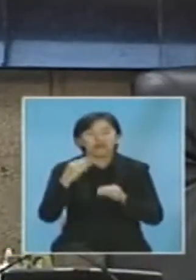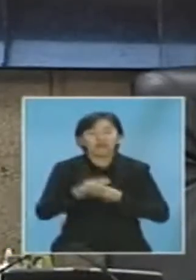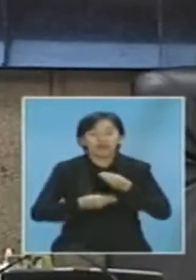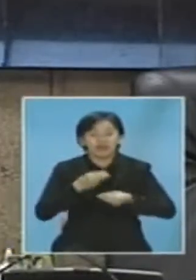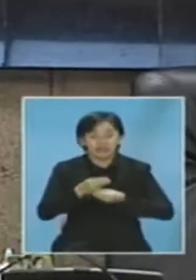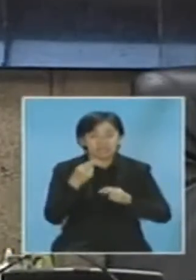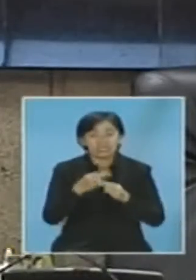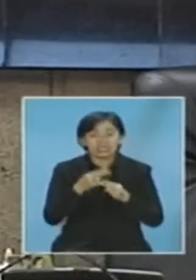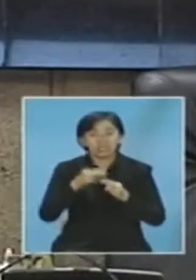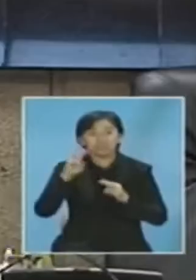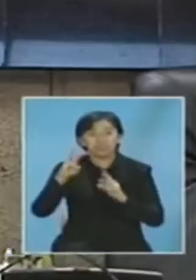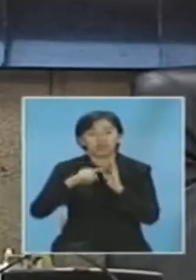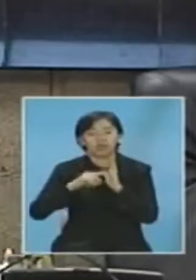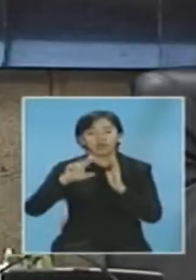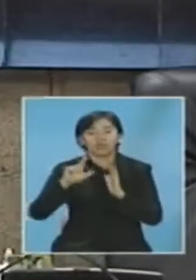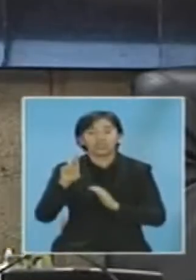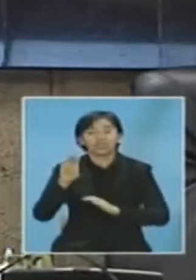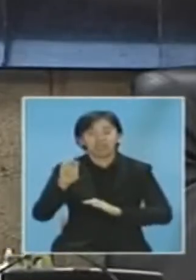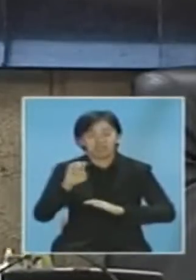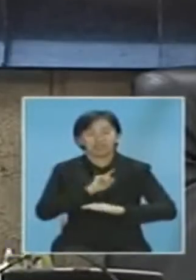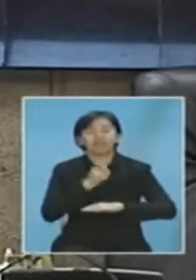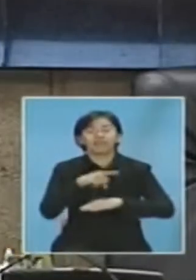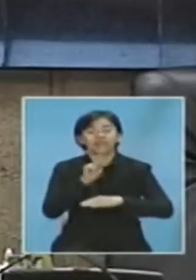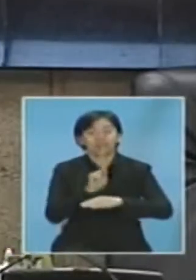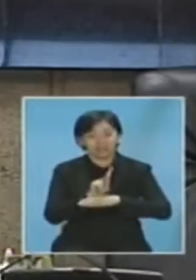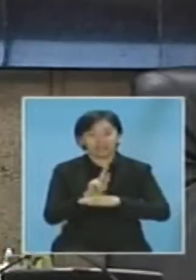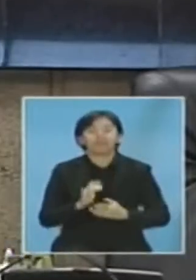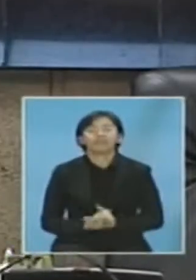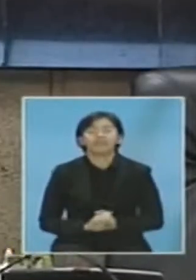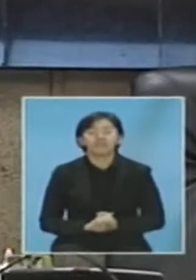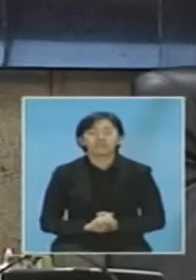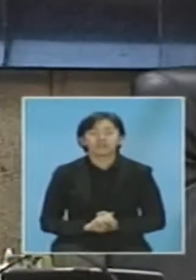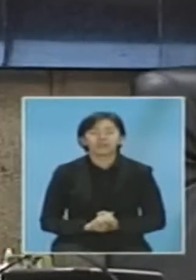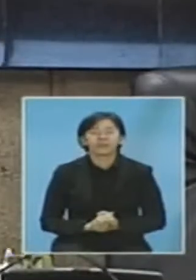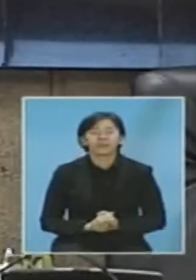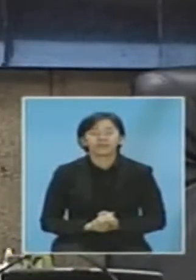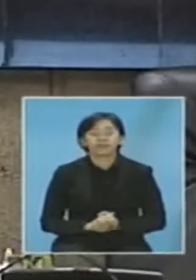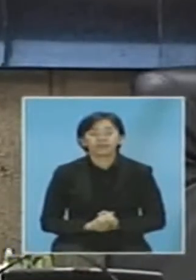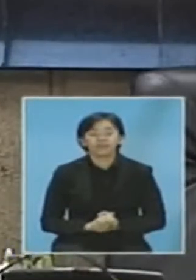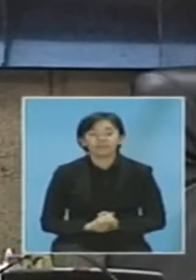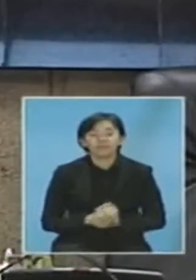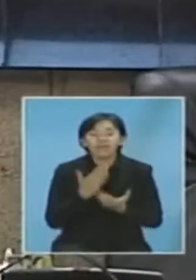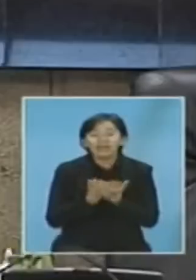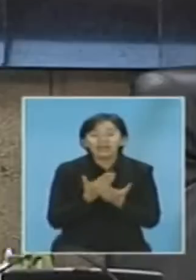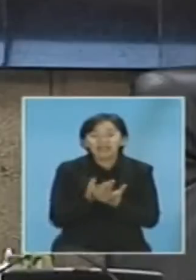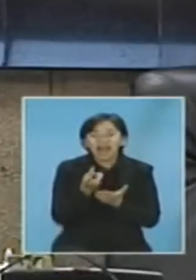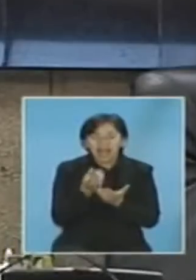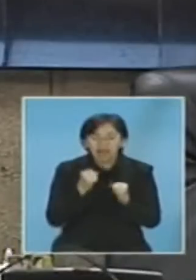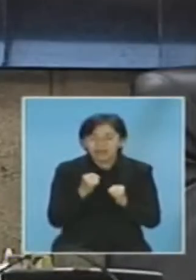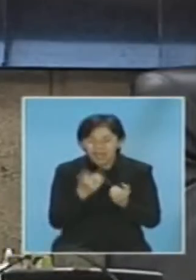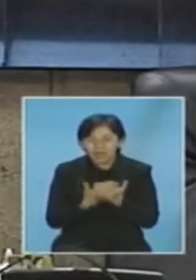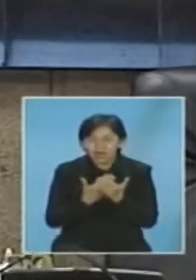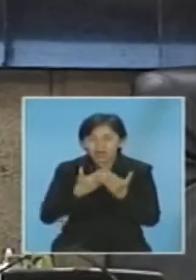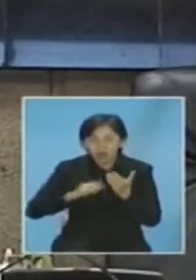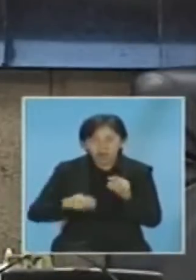นเป็นประธานค่ะขณะนั้นนะคะและก็ได้มีการพยายามที่ลดราคาจำนำข้าวลงจากตัน